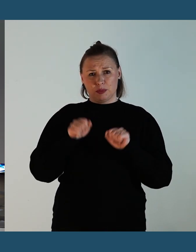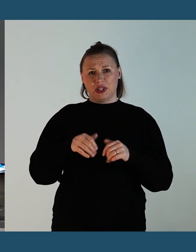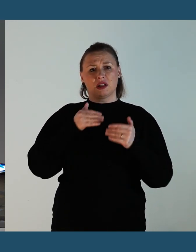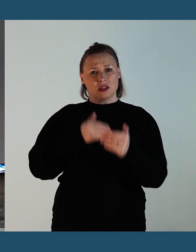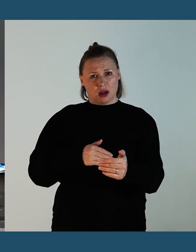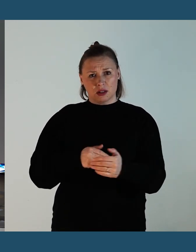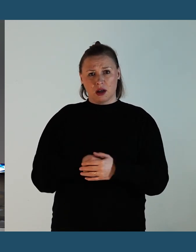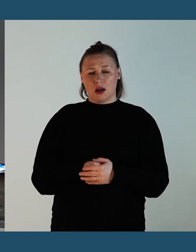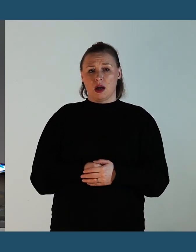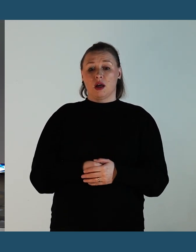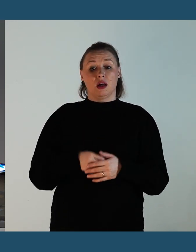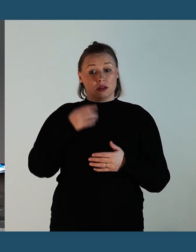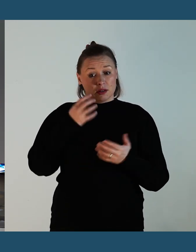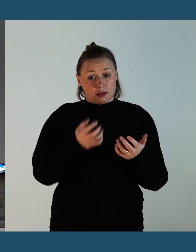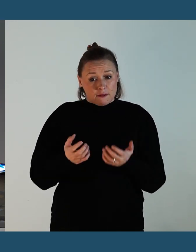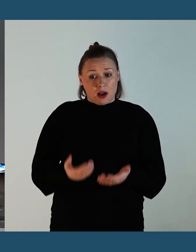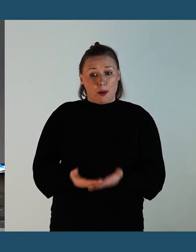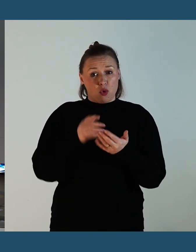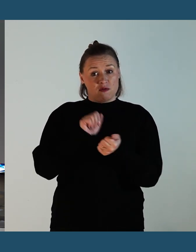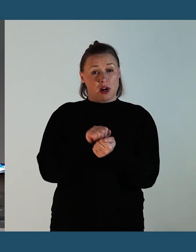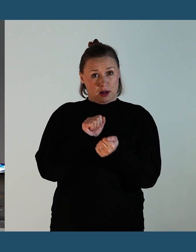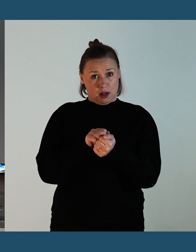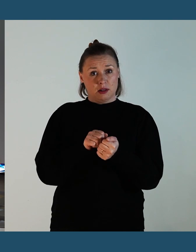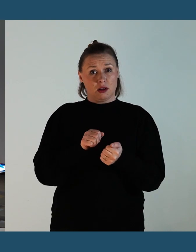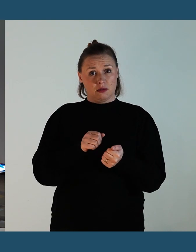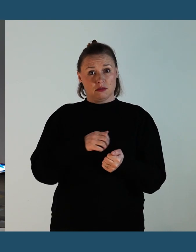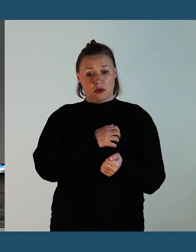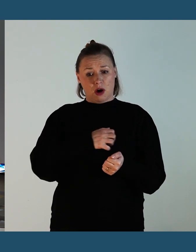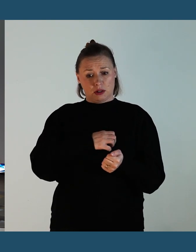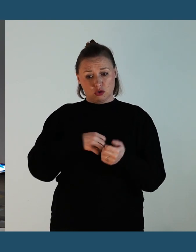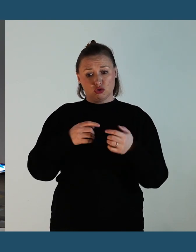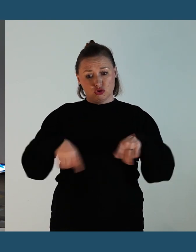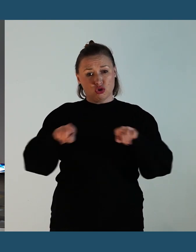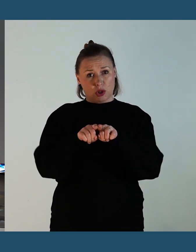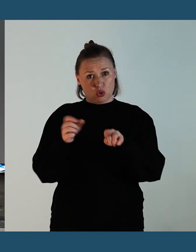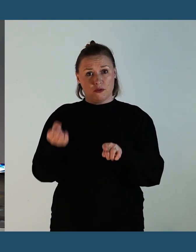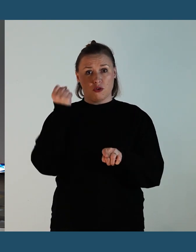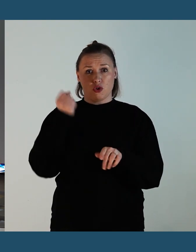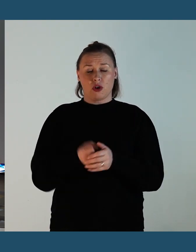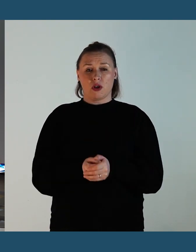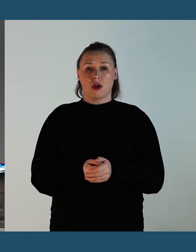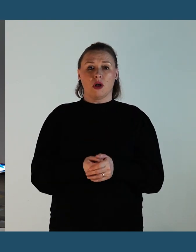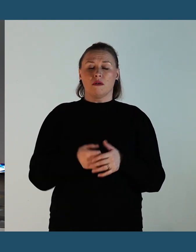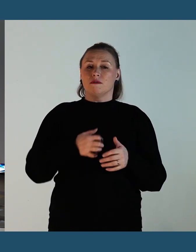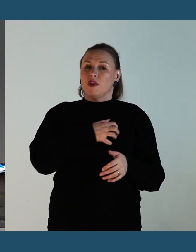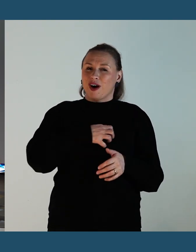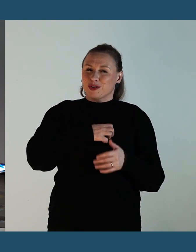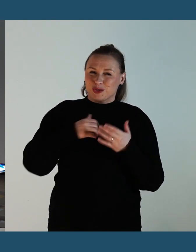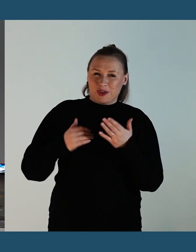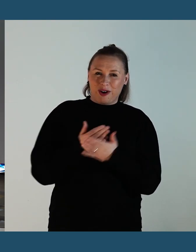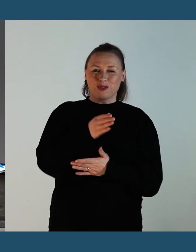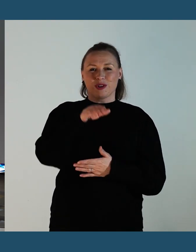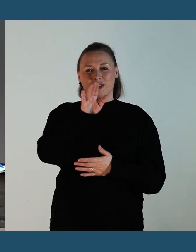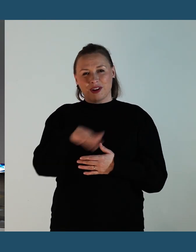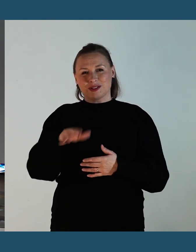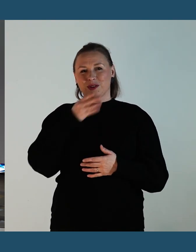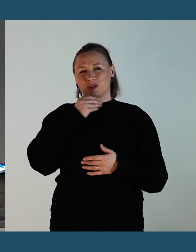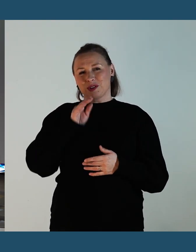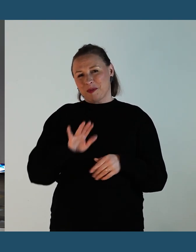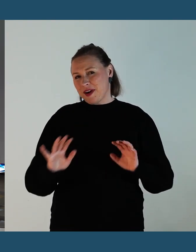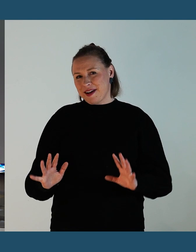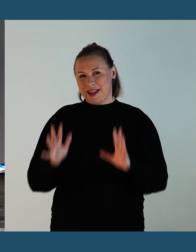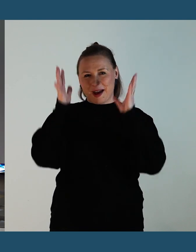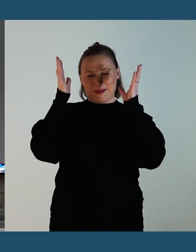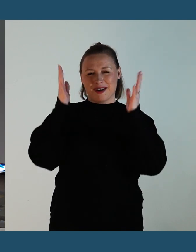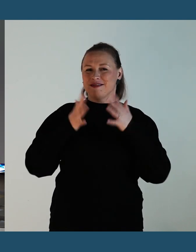myöskin apuvälineitä silloin, että voidaan harrastaa. Koska se harrastus tuo lasten ja nuorten elämään niin